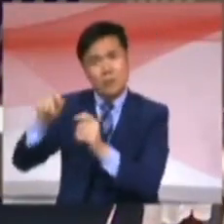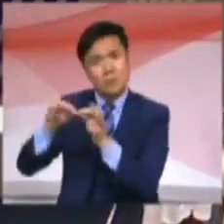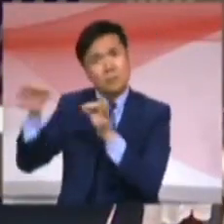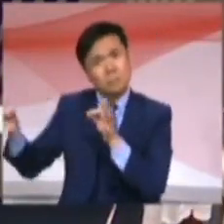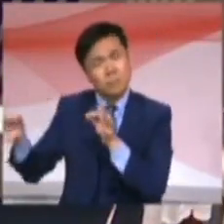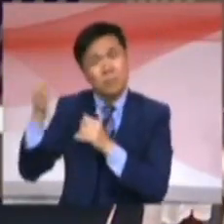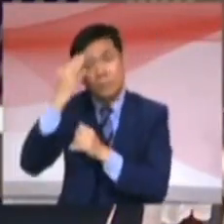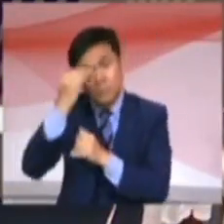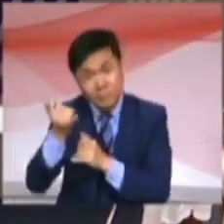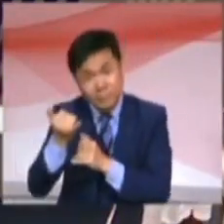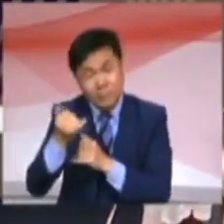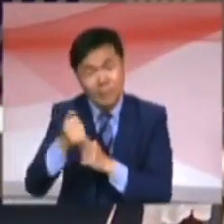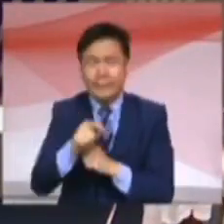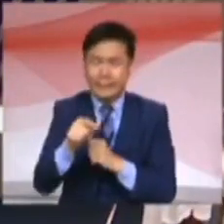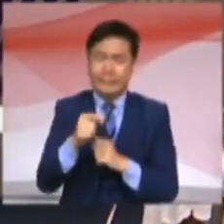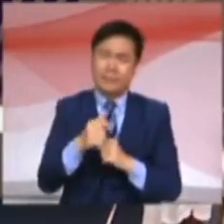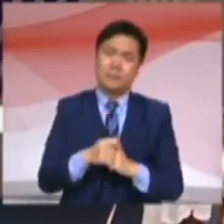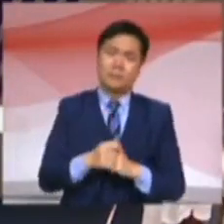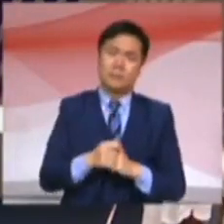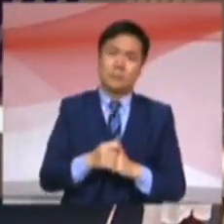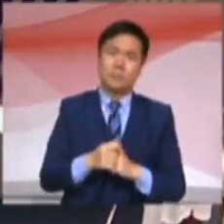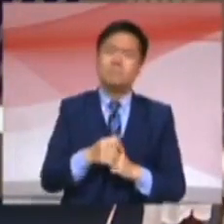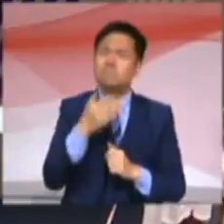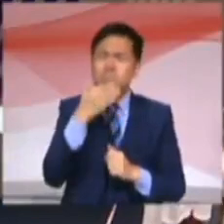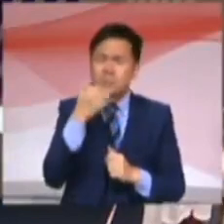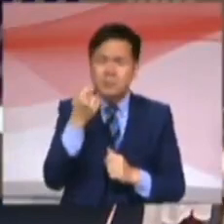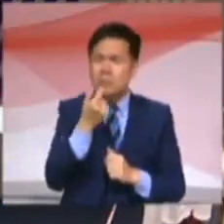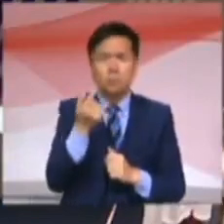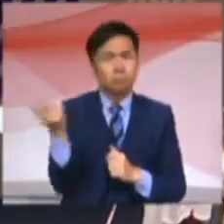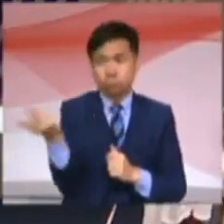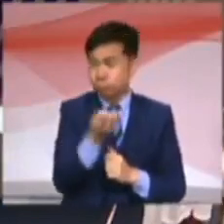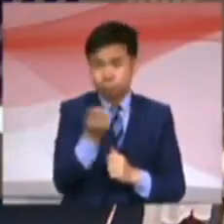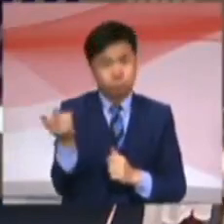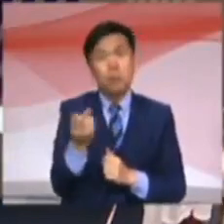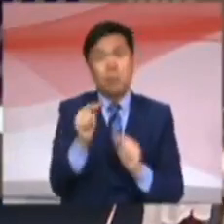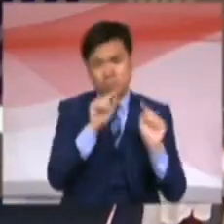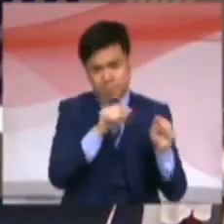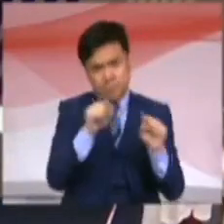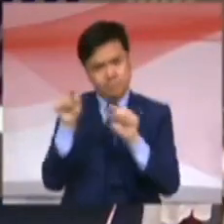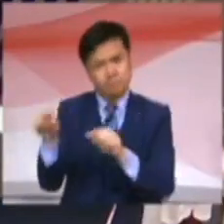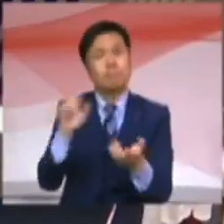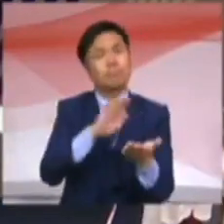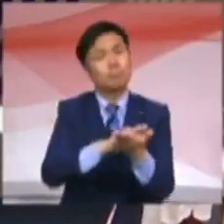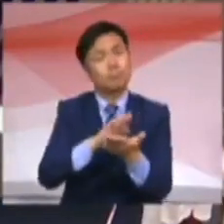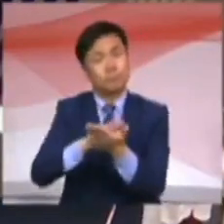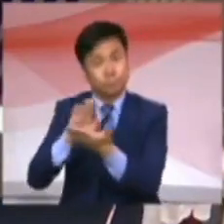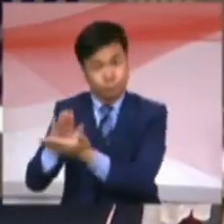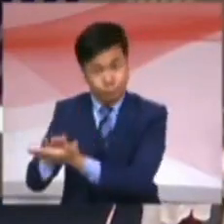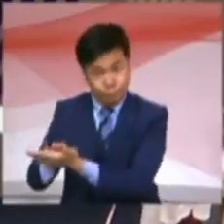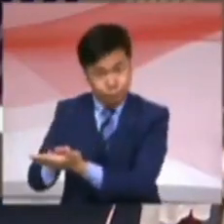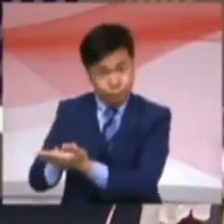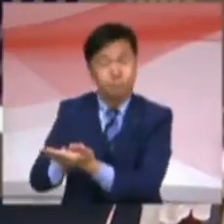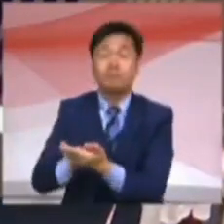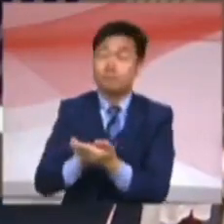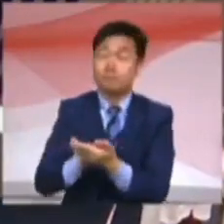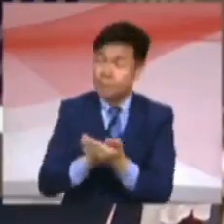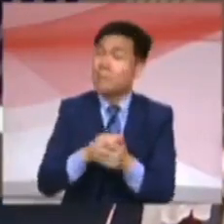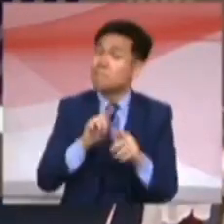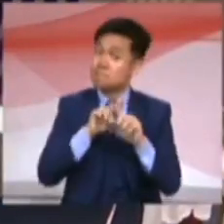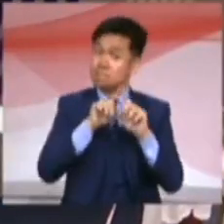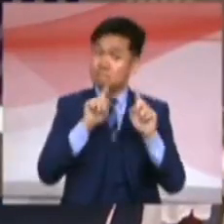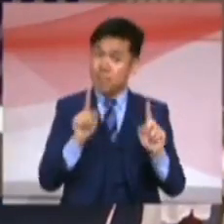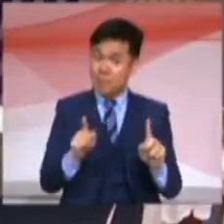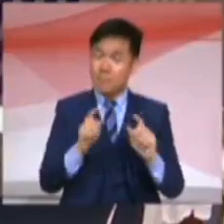di KPM kalau boleh kita nak bawa anak-anak ini ke sekolah. Namun seperti mana saudara-saudari tahu